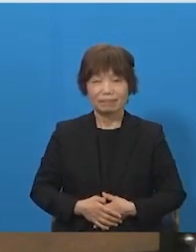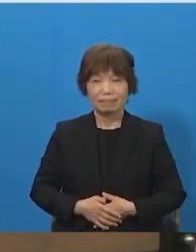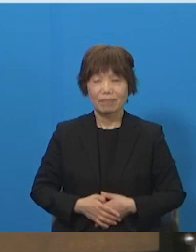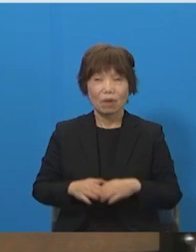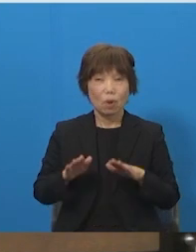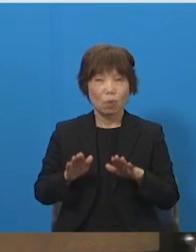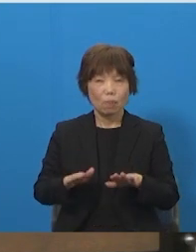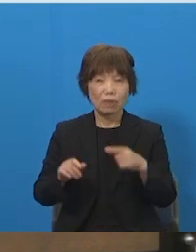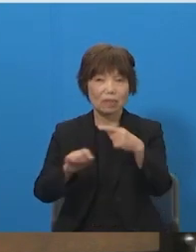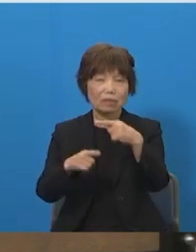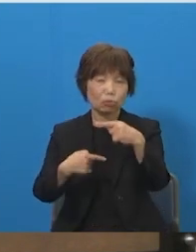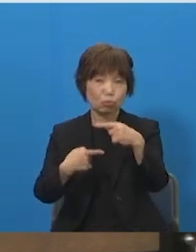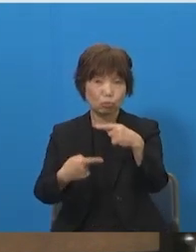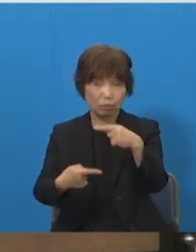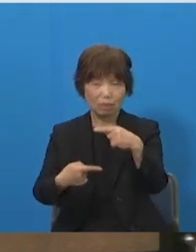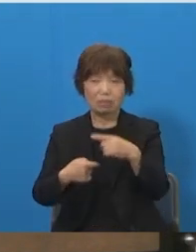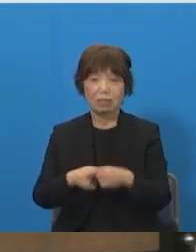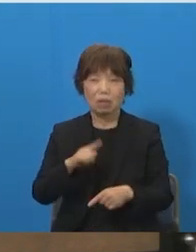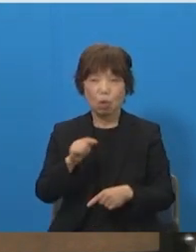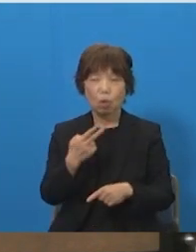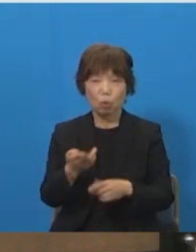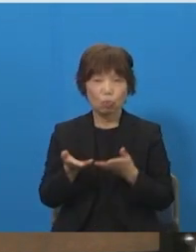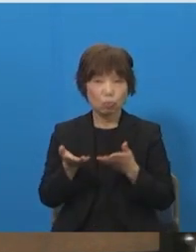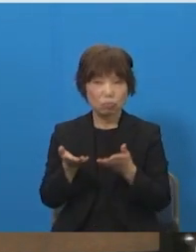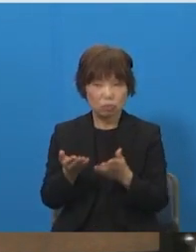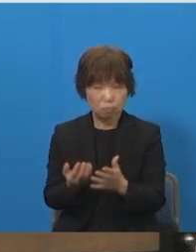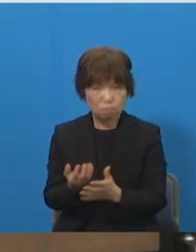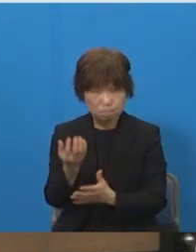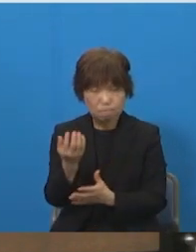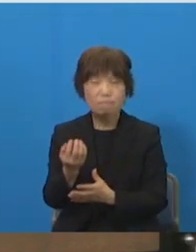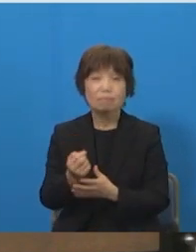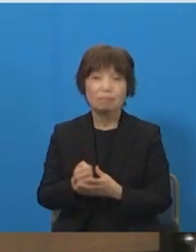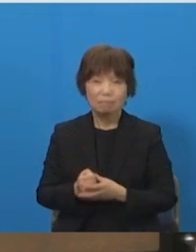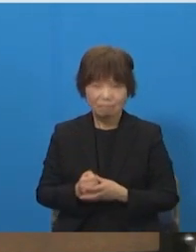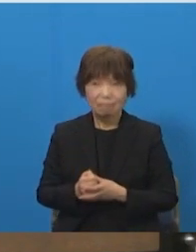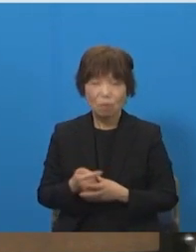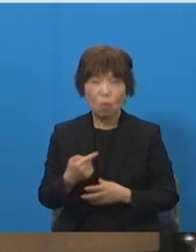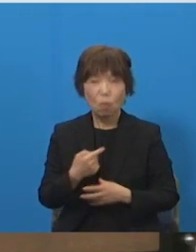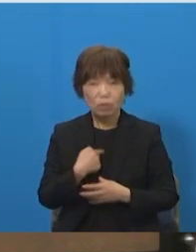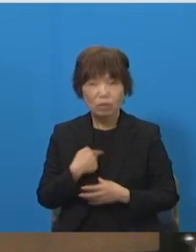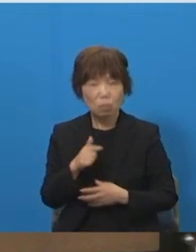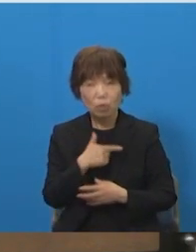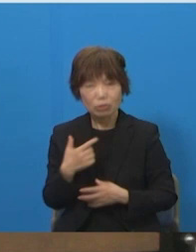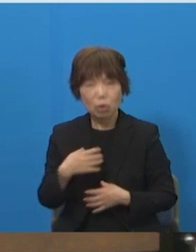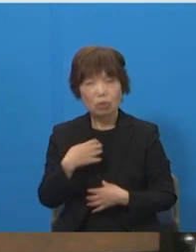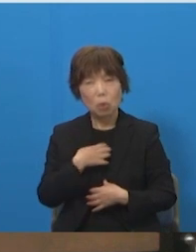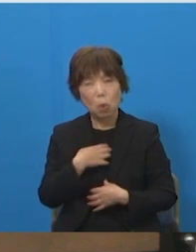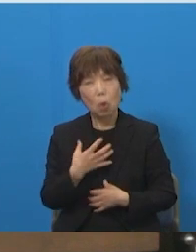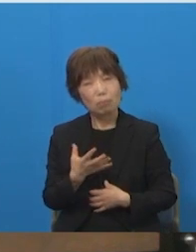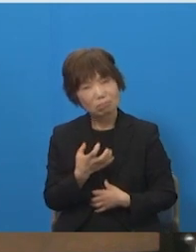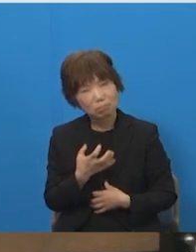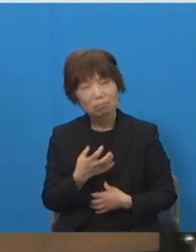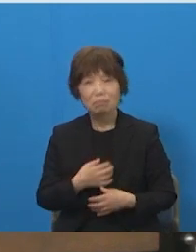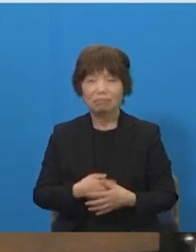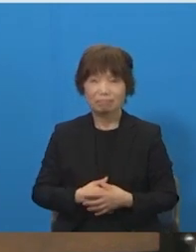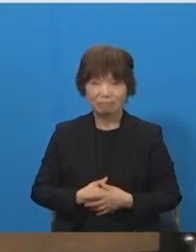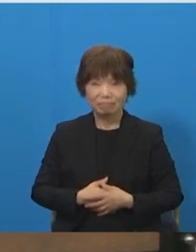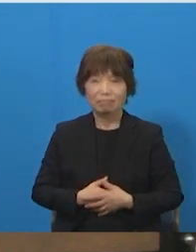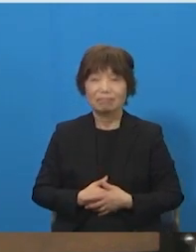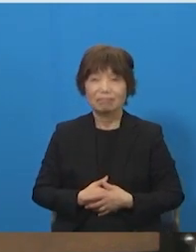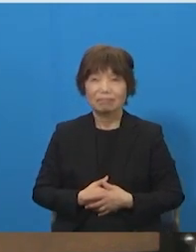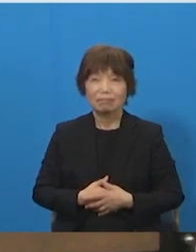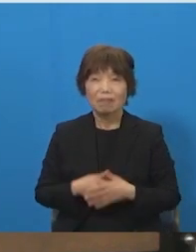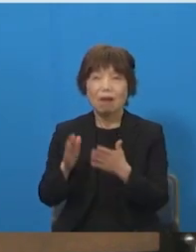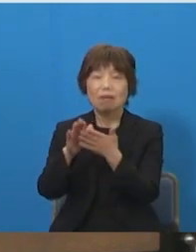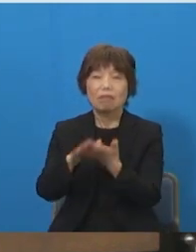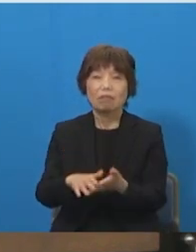本年1月1日に能登半島地震が起き、私も大変心を痛めております。亡